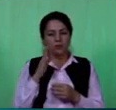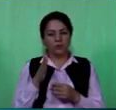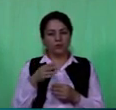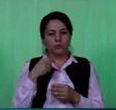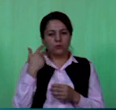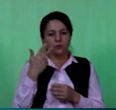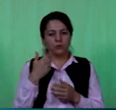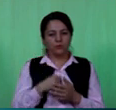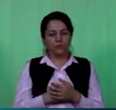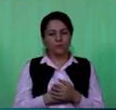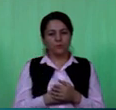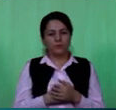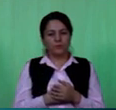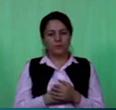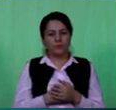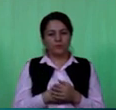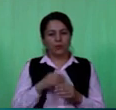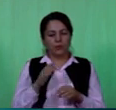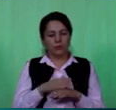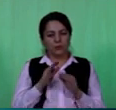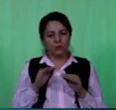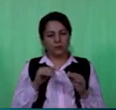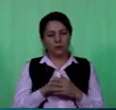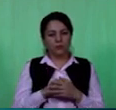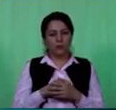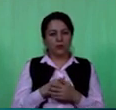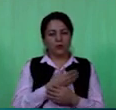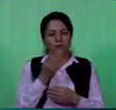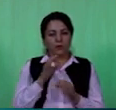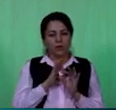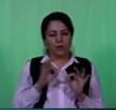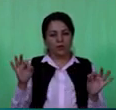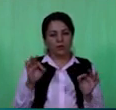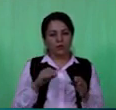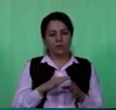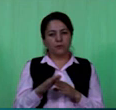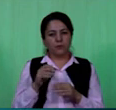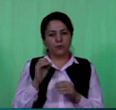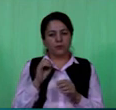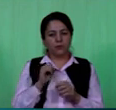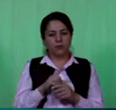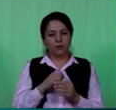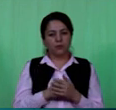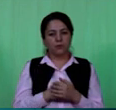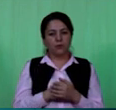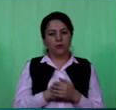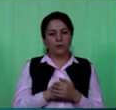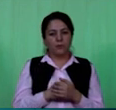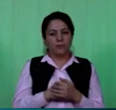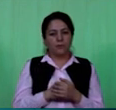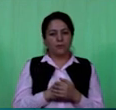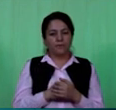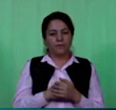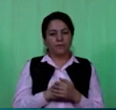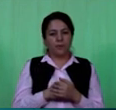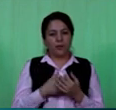получаем ты молодцы ребята вы отлично справились с решением примеров номер 33 а